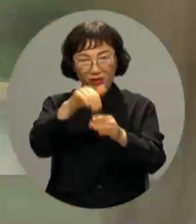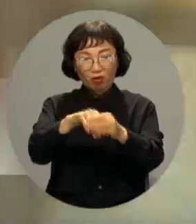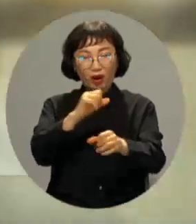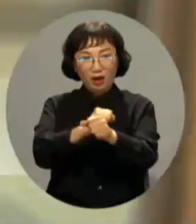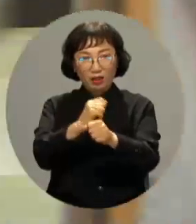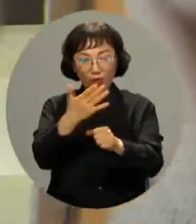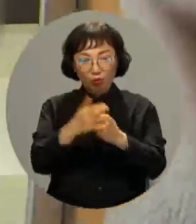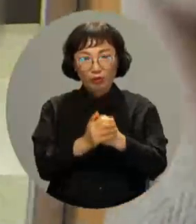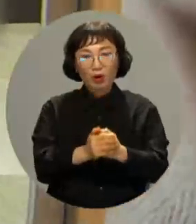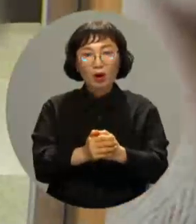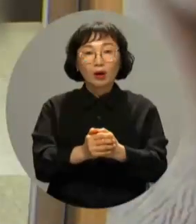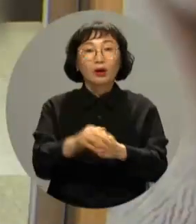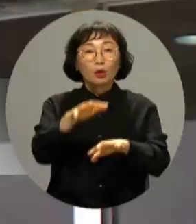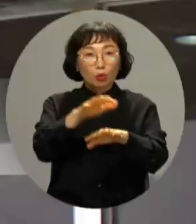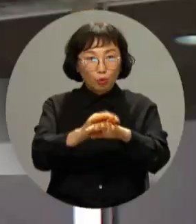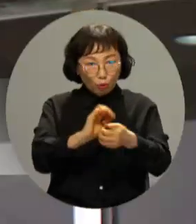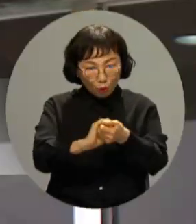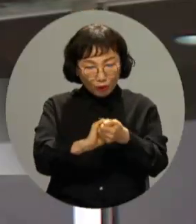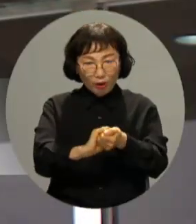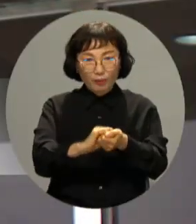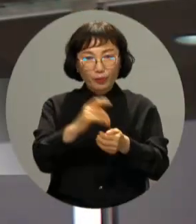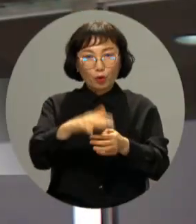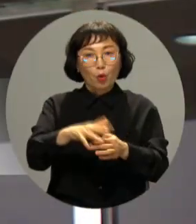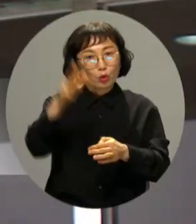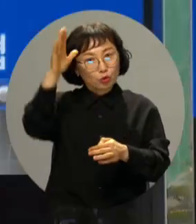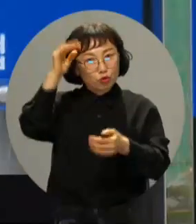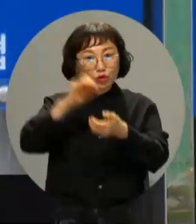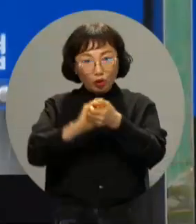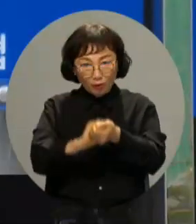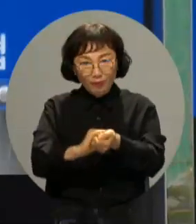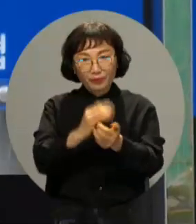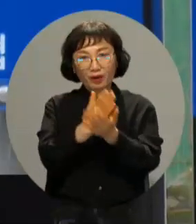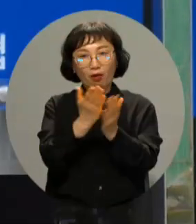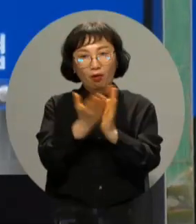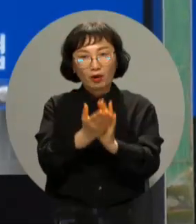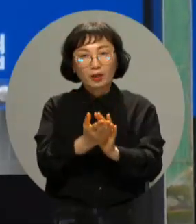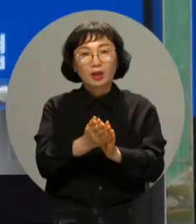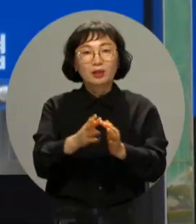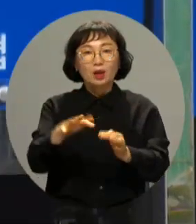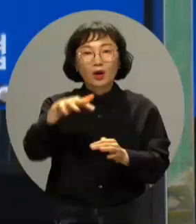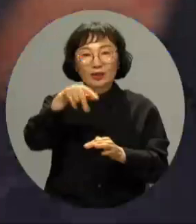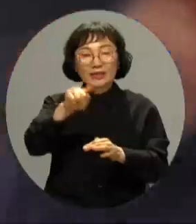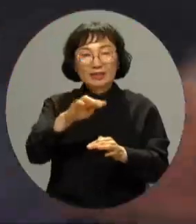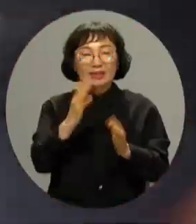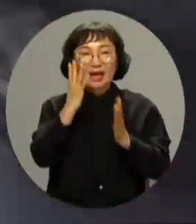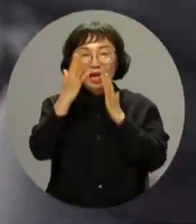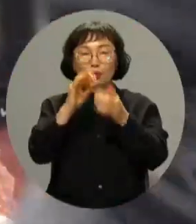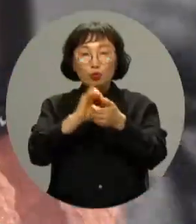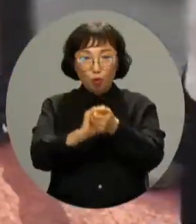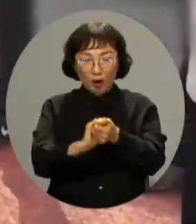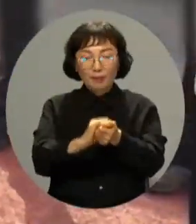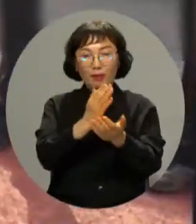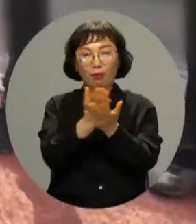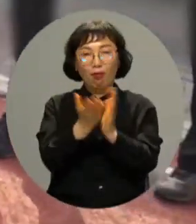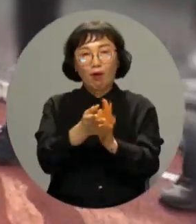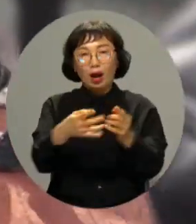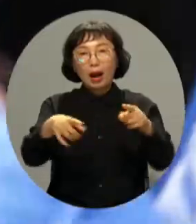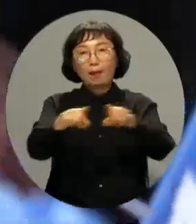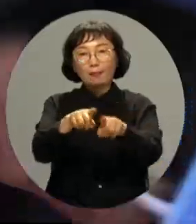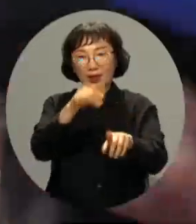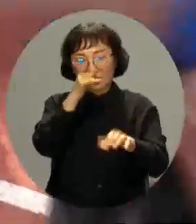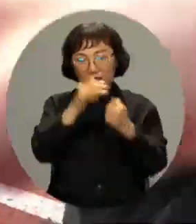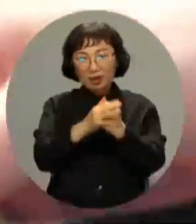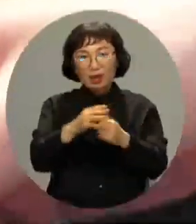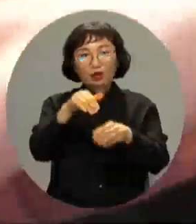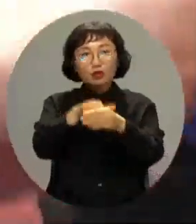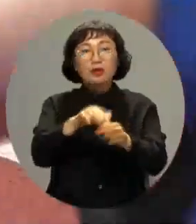농축협이 93개로 가장 많고 산림조합이 13개, 수협이 4개입니다. 조합장 후보는 모두